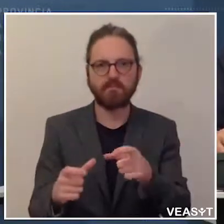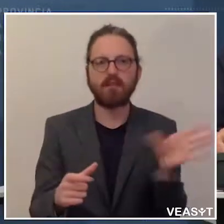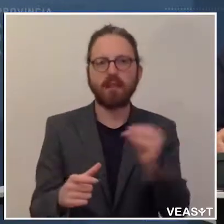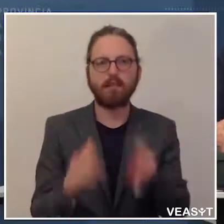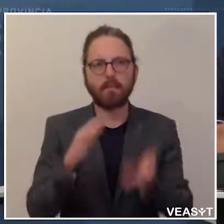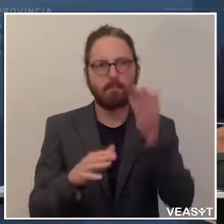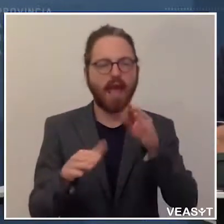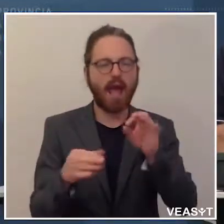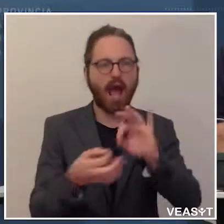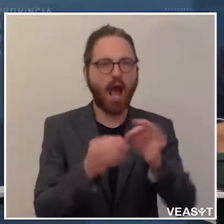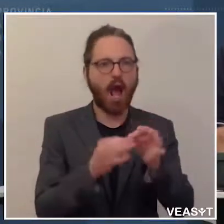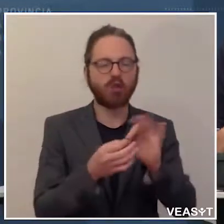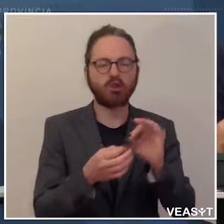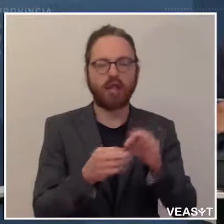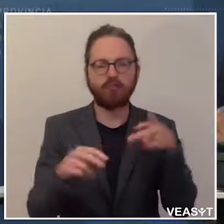ii